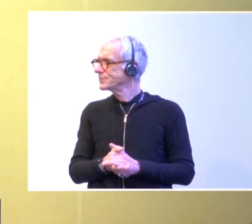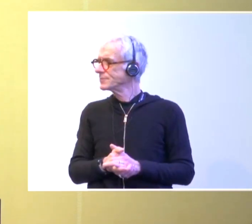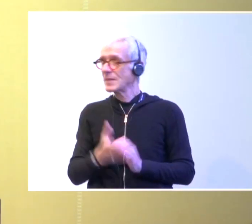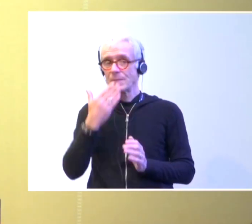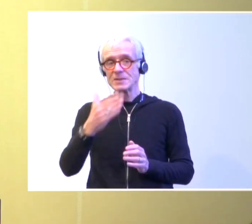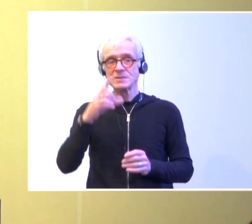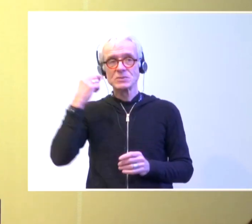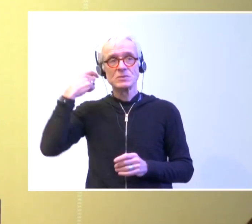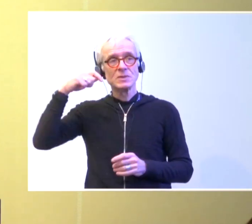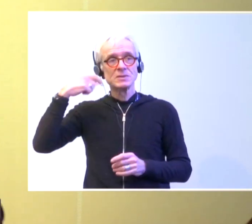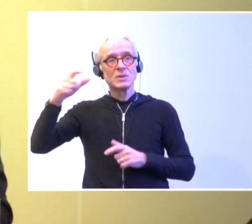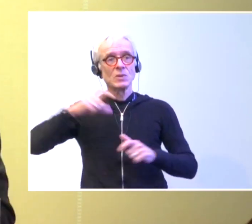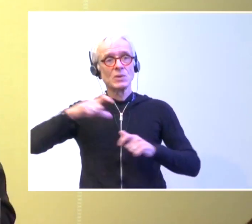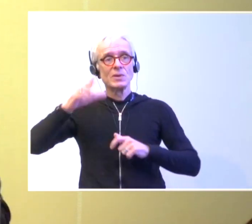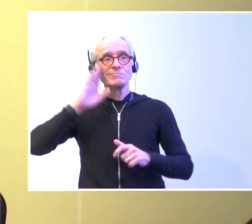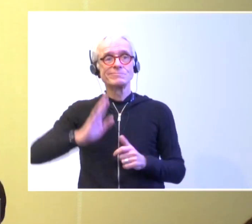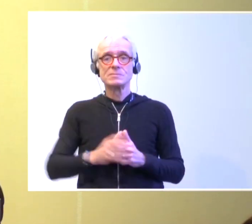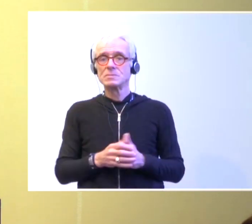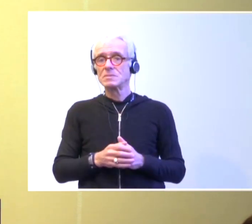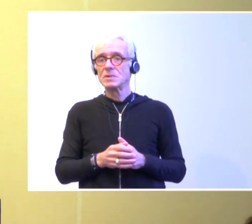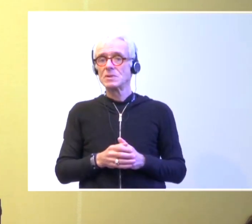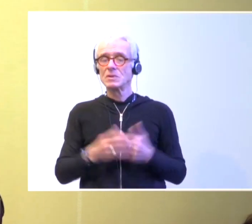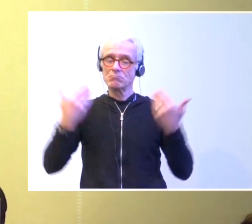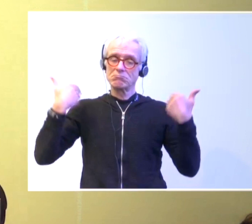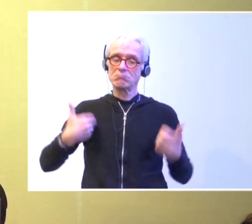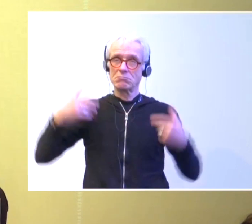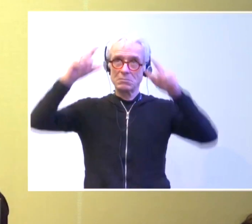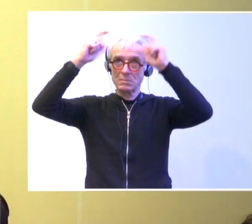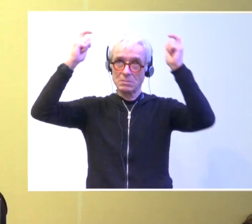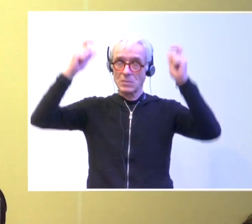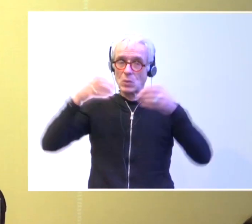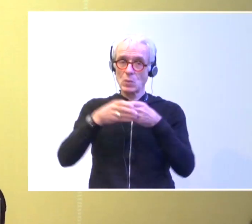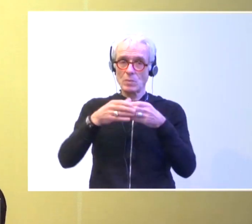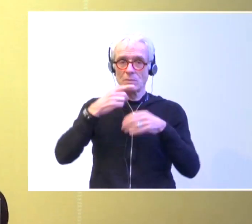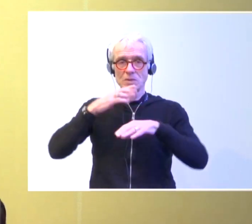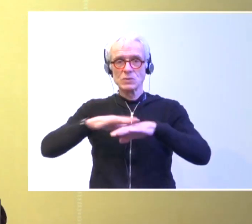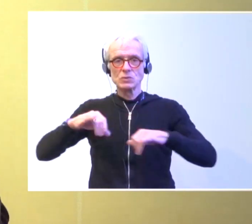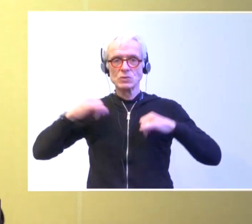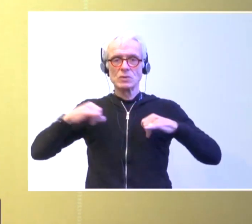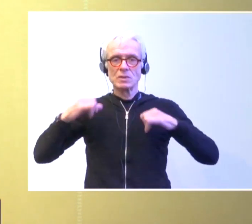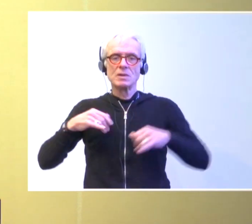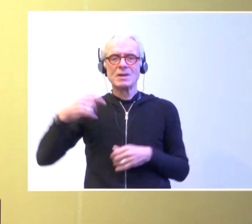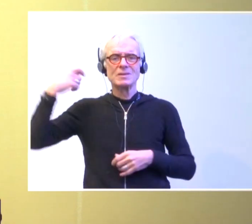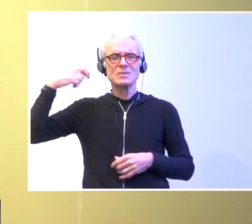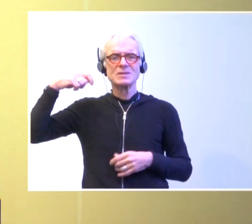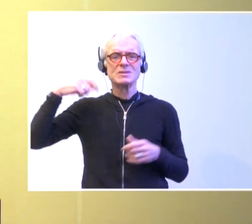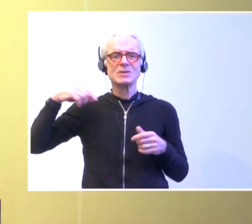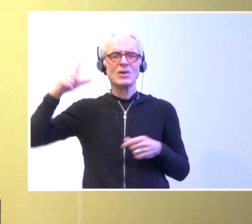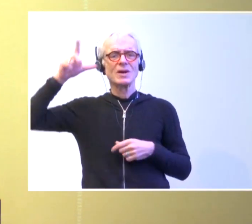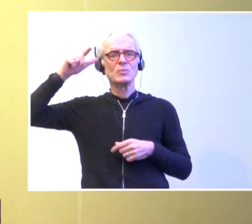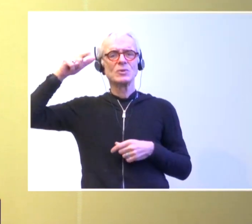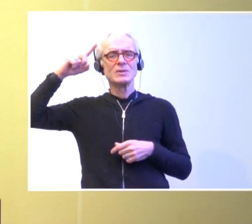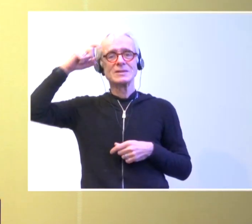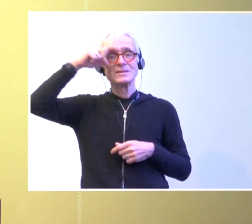Merci Monsieur le Président, chers collègues, au nom de mon groupe je voudrais parler de la jeunesse. Le Président de la République a dit il y a deux ans que c